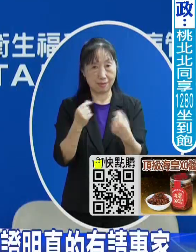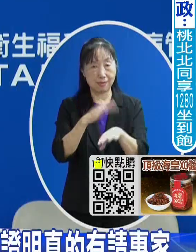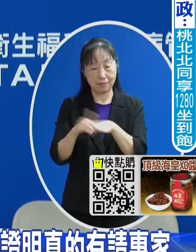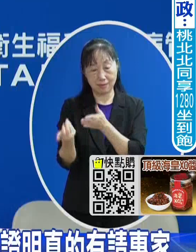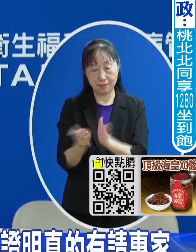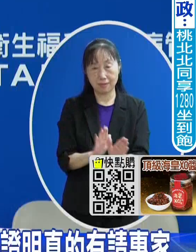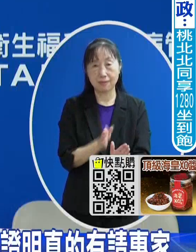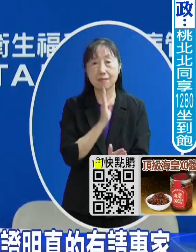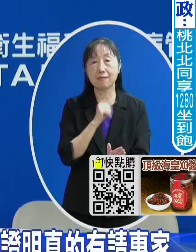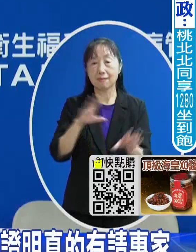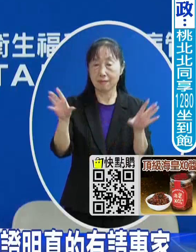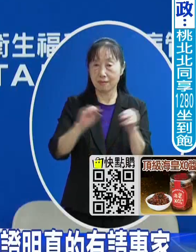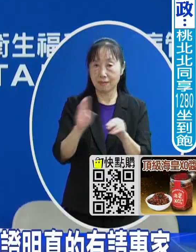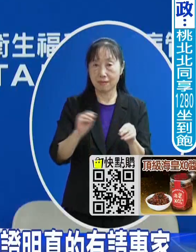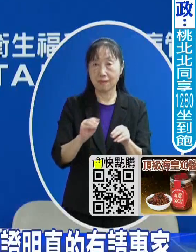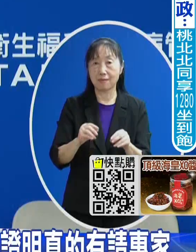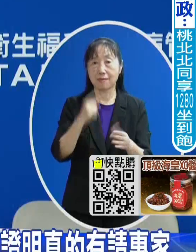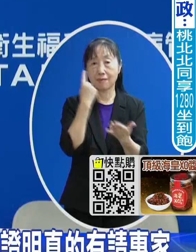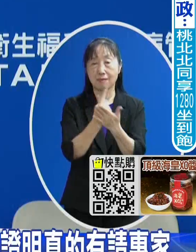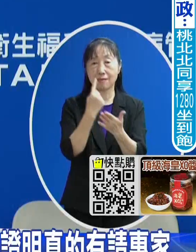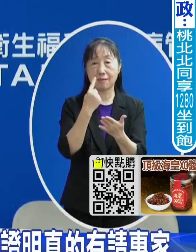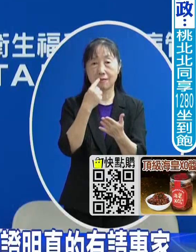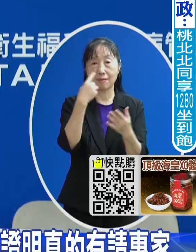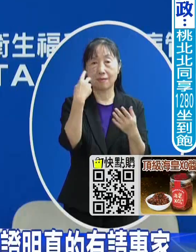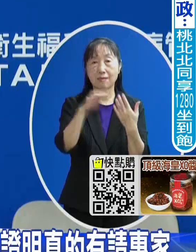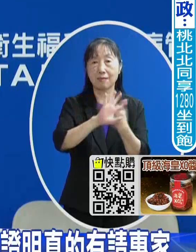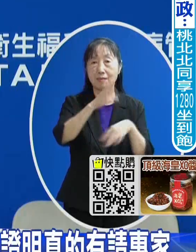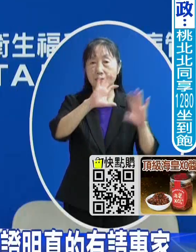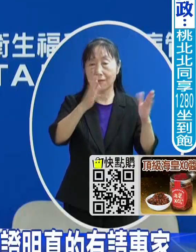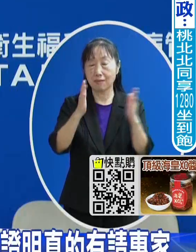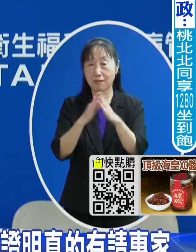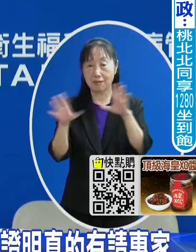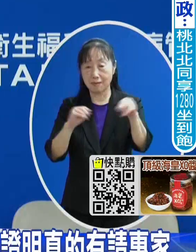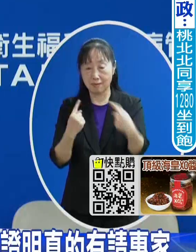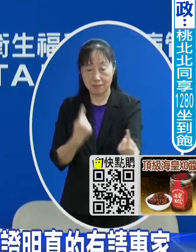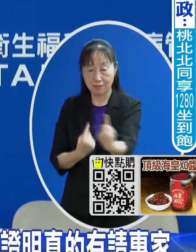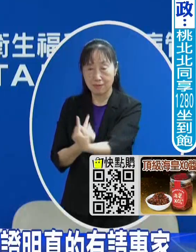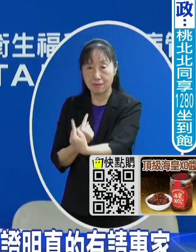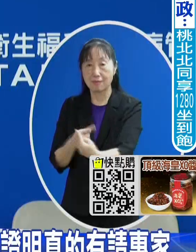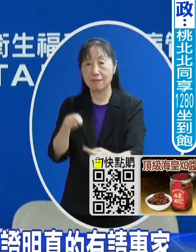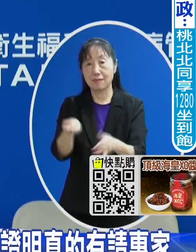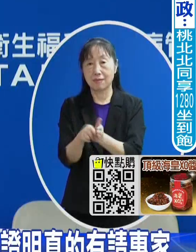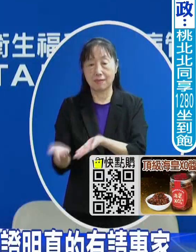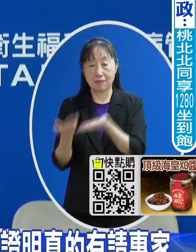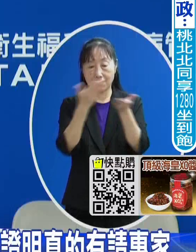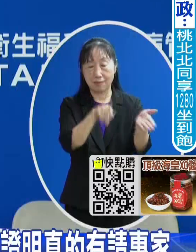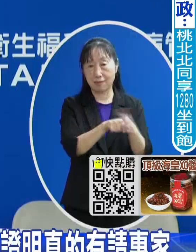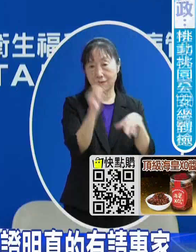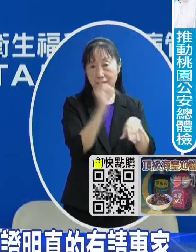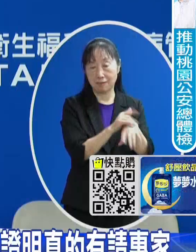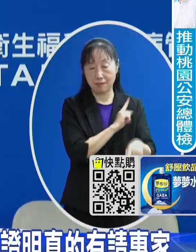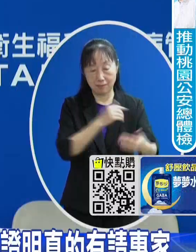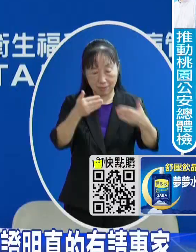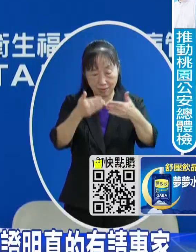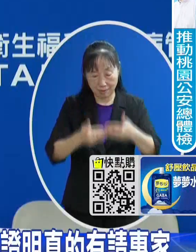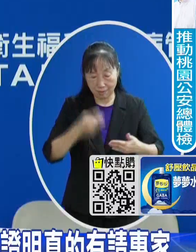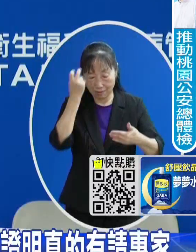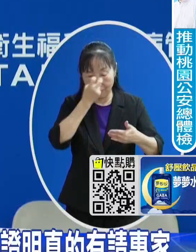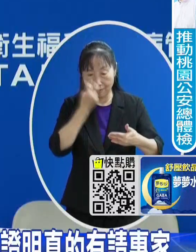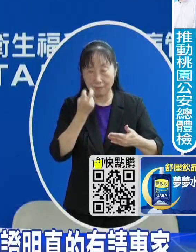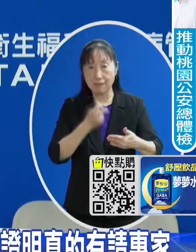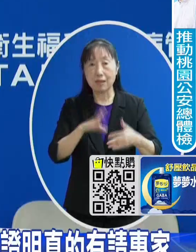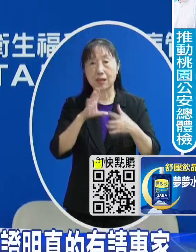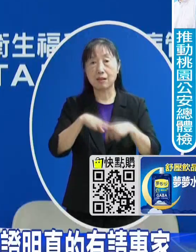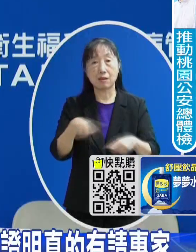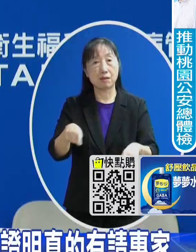备文献数据，还有各国比较的这些资料，那供专家在这个评判时来列入参考，所以这个部分并没